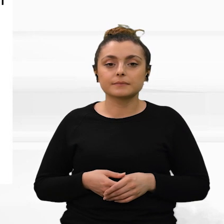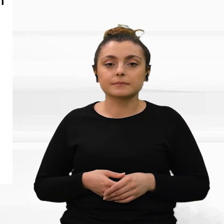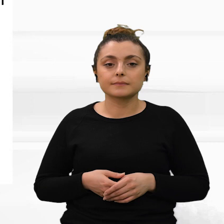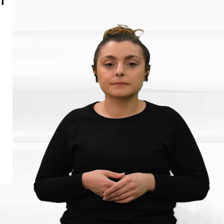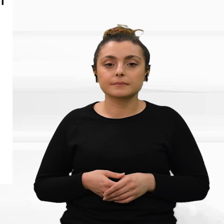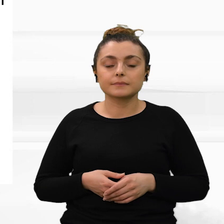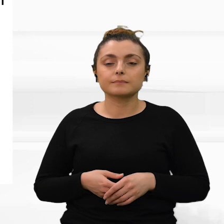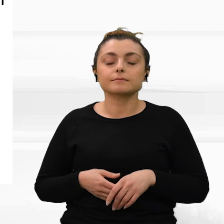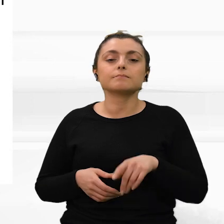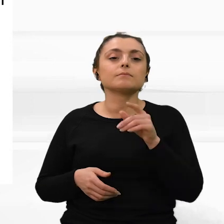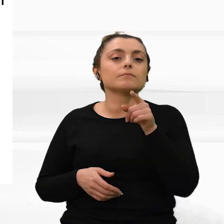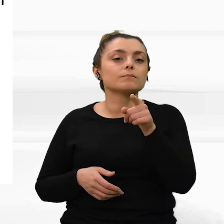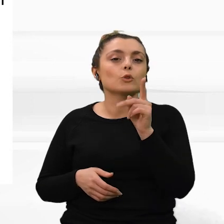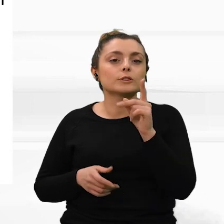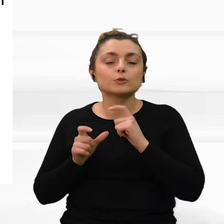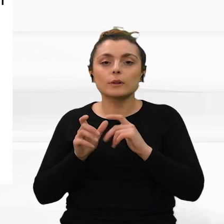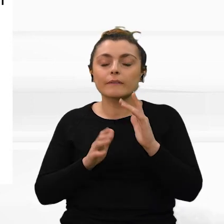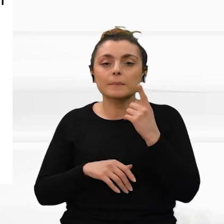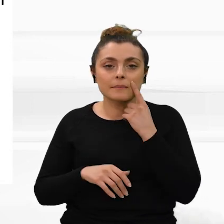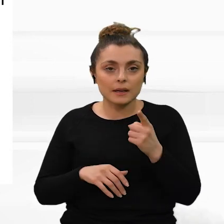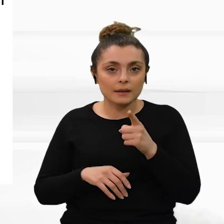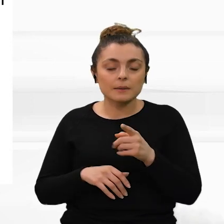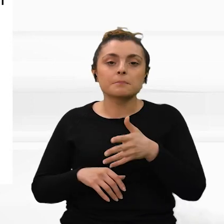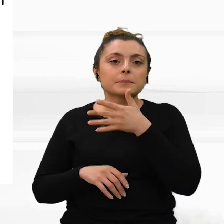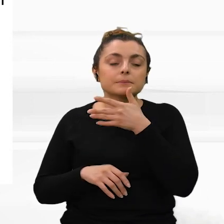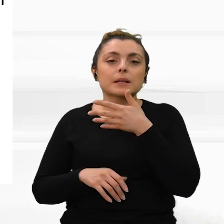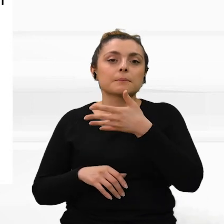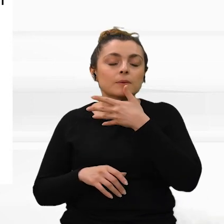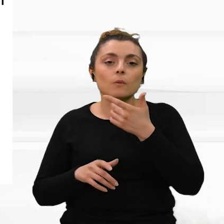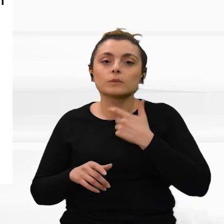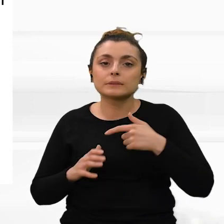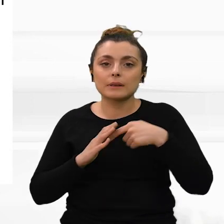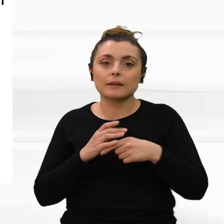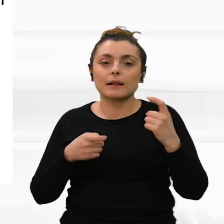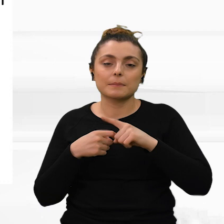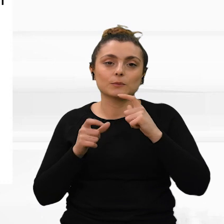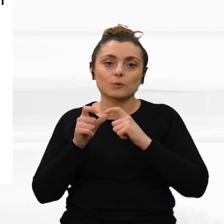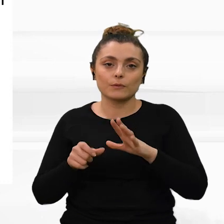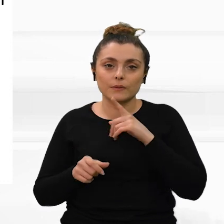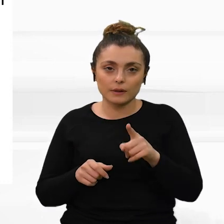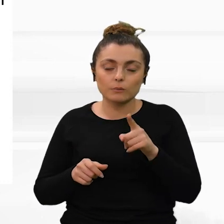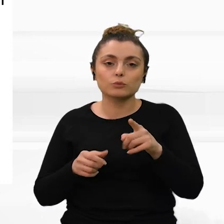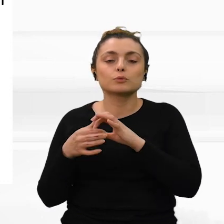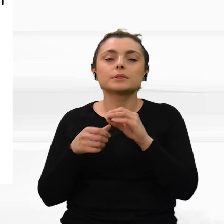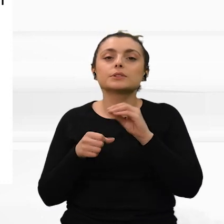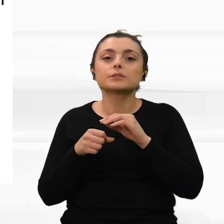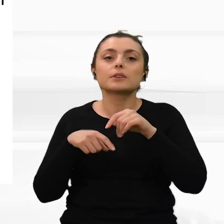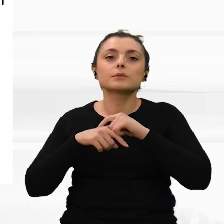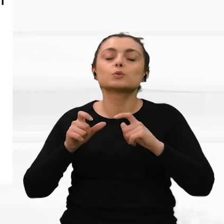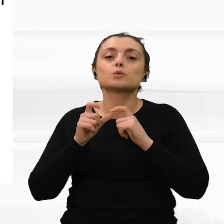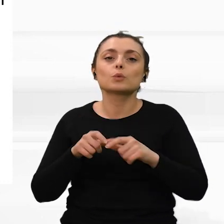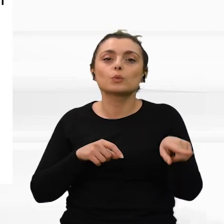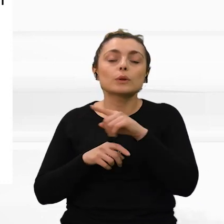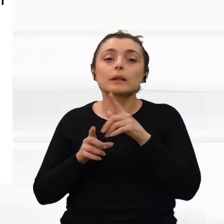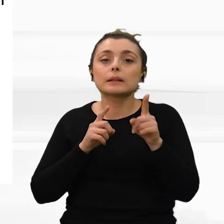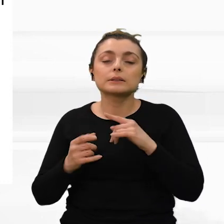buz 12 soruyla devam ediyoruz bilimsel bilginin özellikleri ile ilgili bir soru bu parçada aşağıdaki